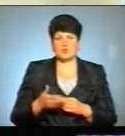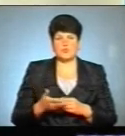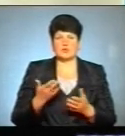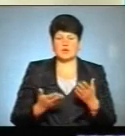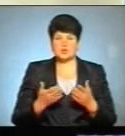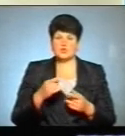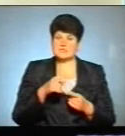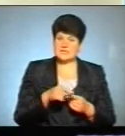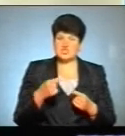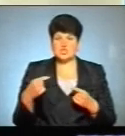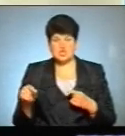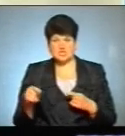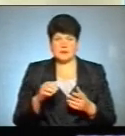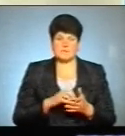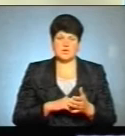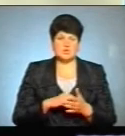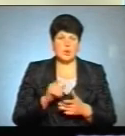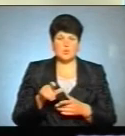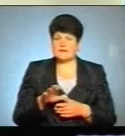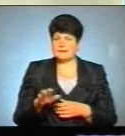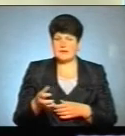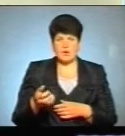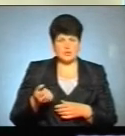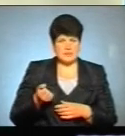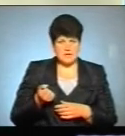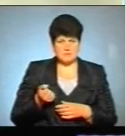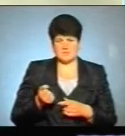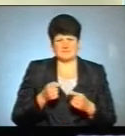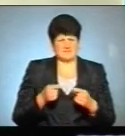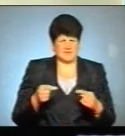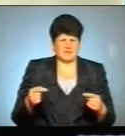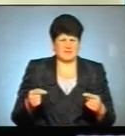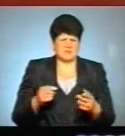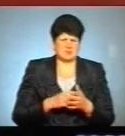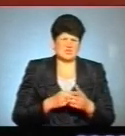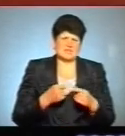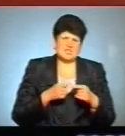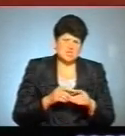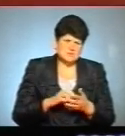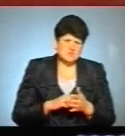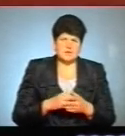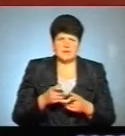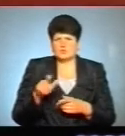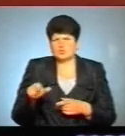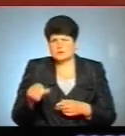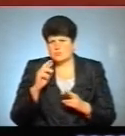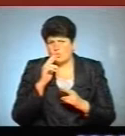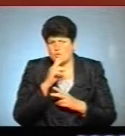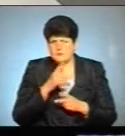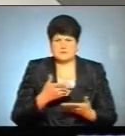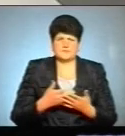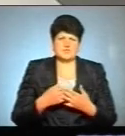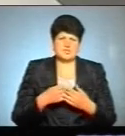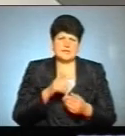з тих чи інших причин людина не отримала, чи певних технічних причин, чи людський фактор, десь, можливо, помилка, чи інші, чи